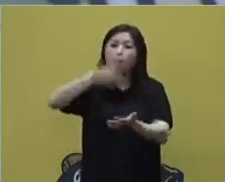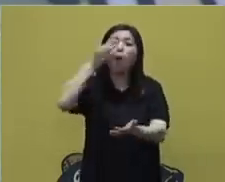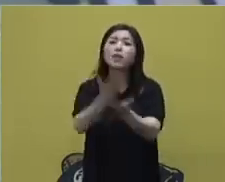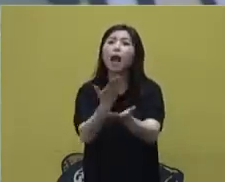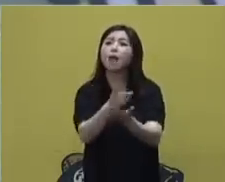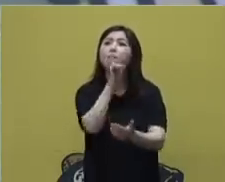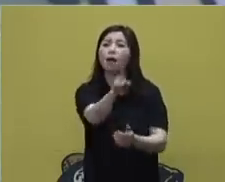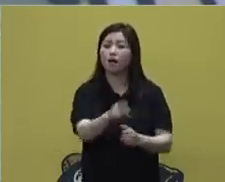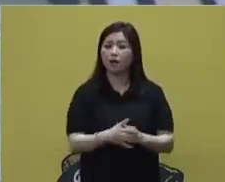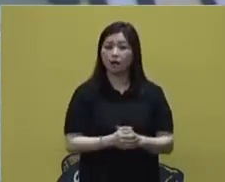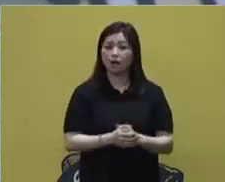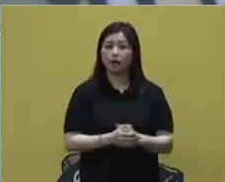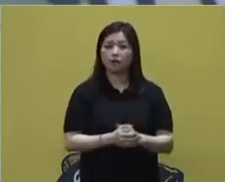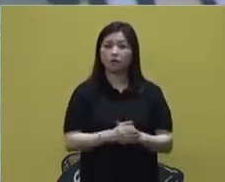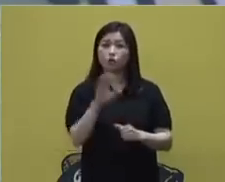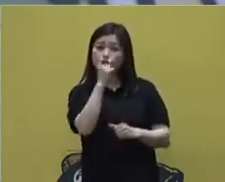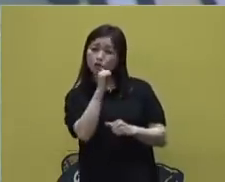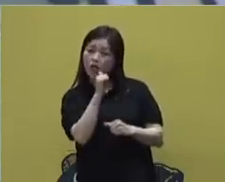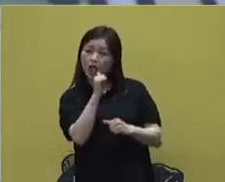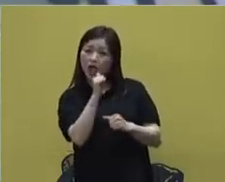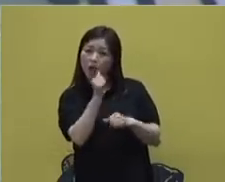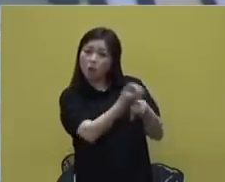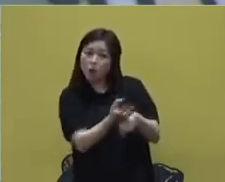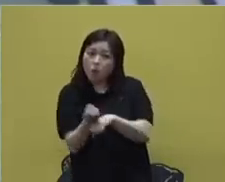사실은 중재자라는 거는